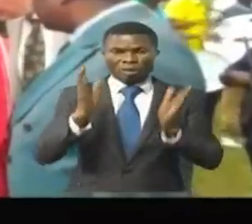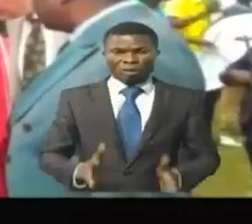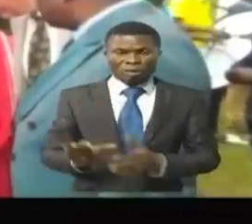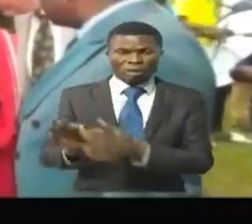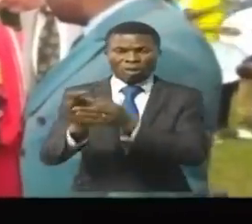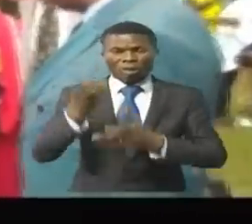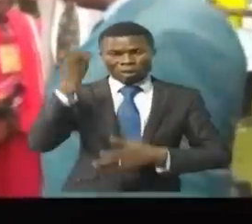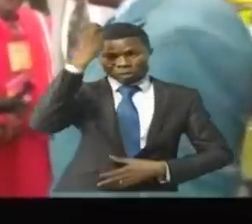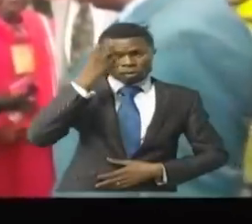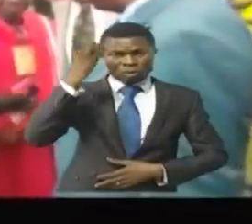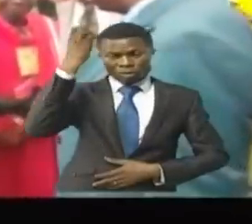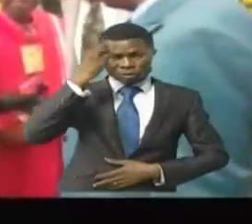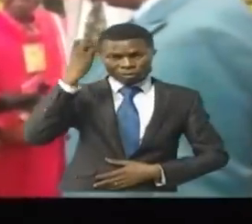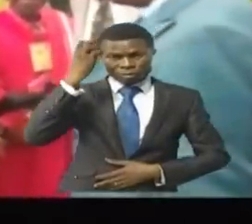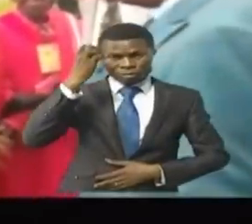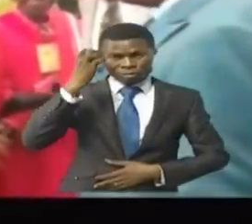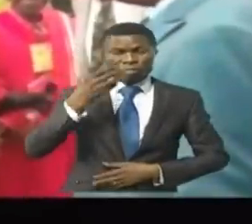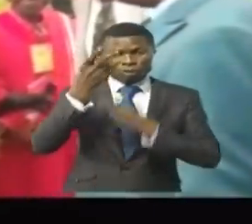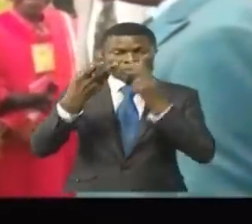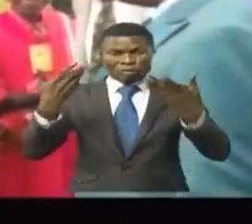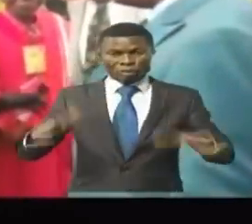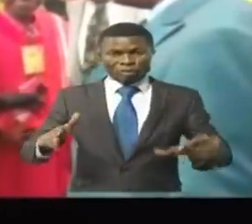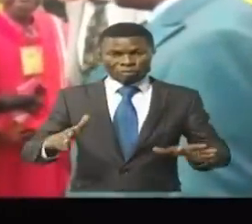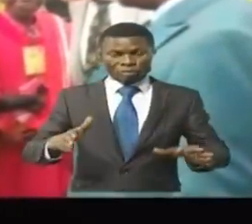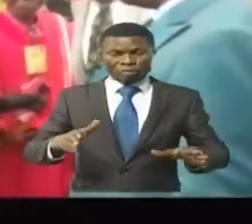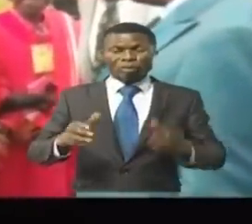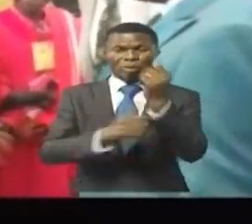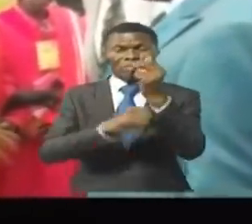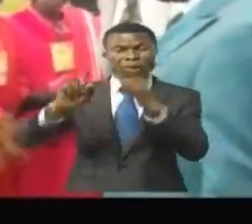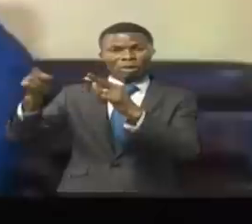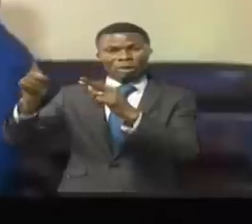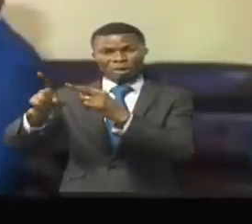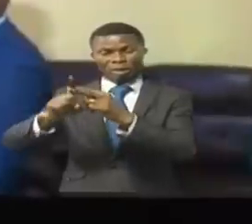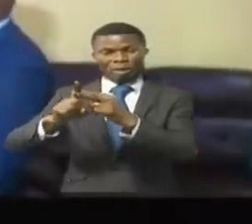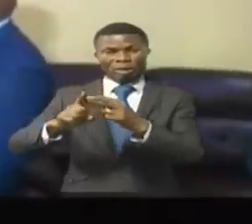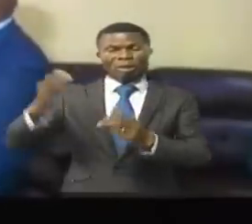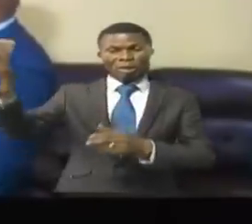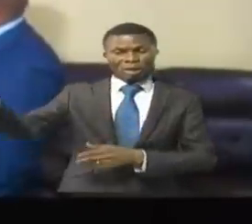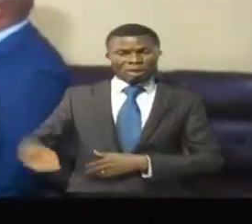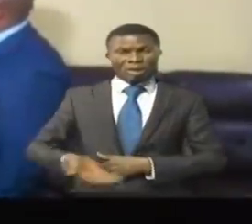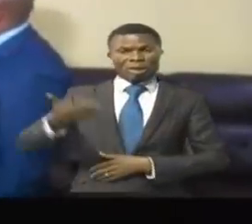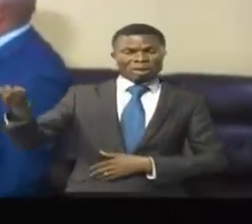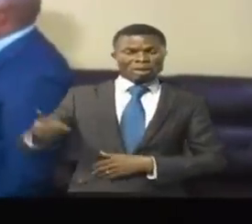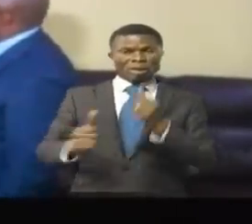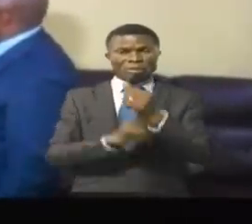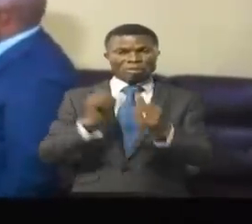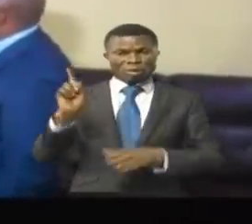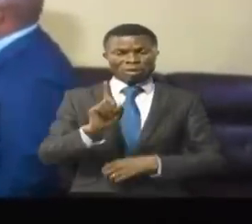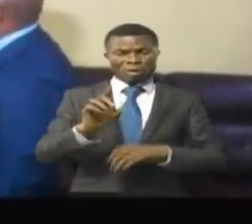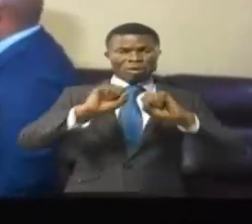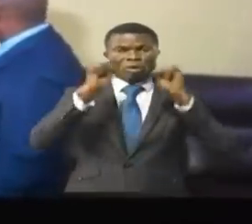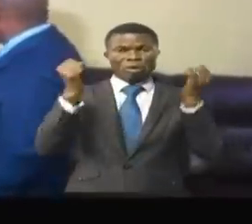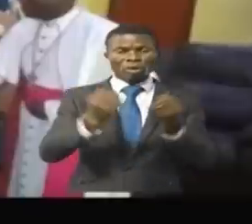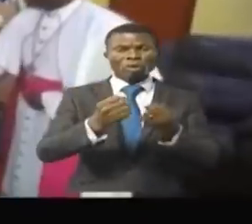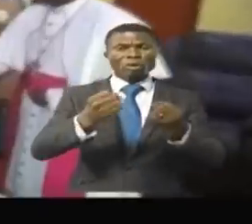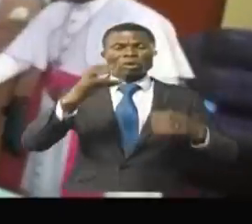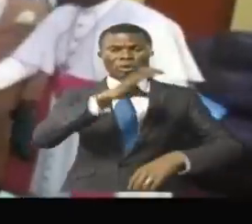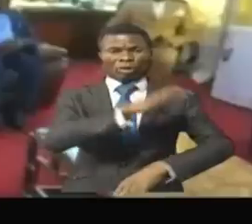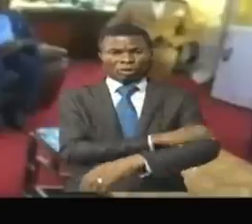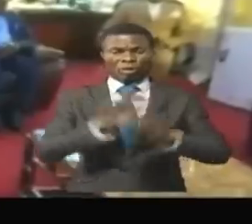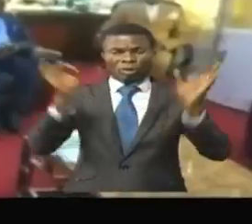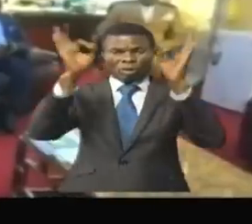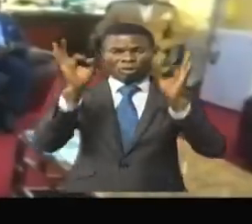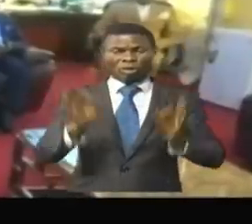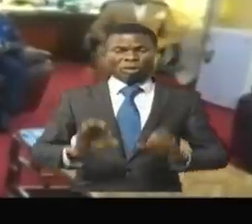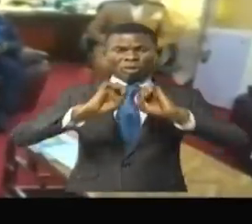l'Union européenne, après sa visite au plaid des déplacés, a reçu tour à tour le membre de la société civile, la Fédération